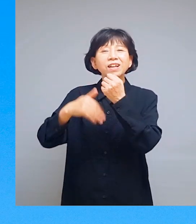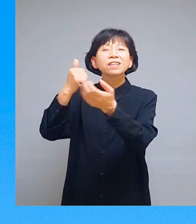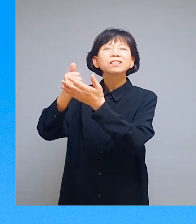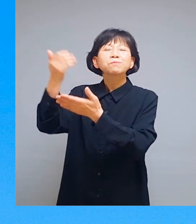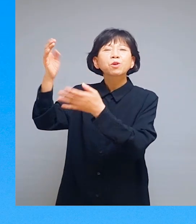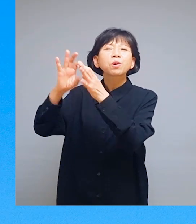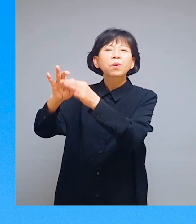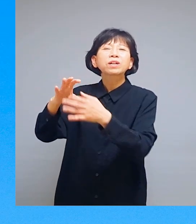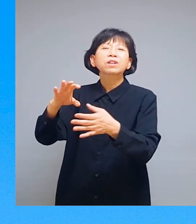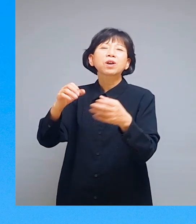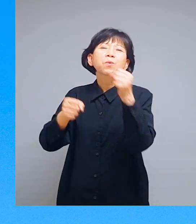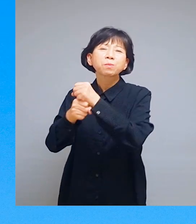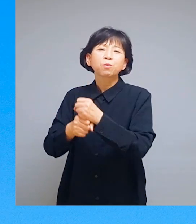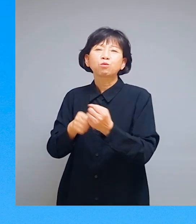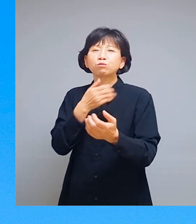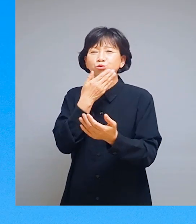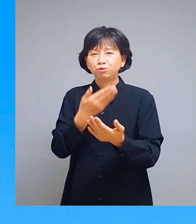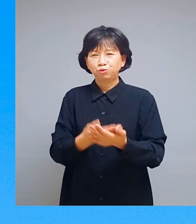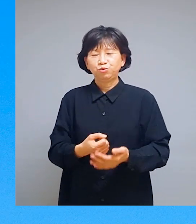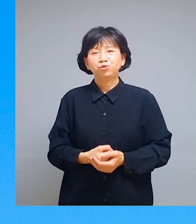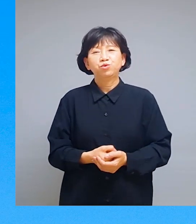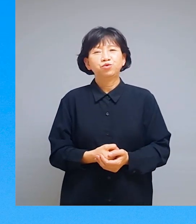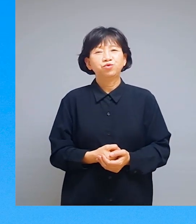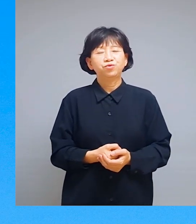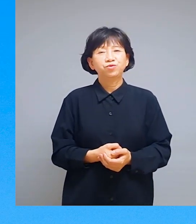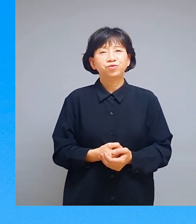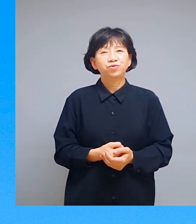하나님과의 관계 회복이 중요한 거예요.